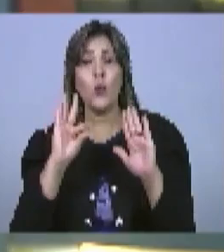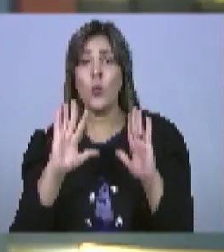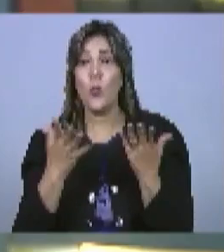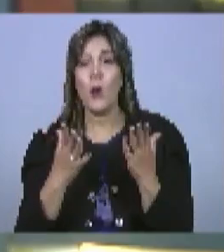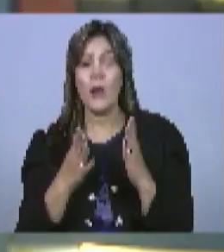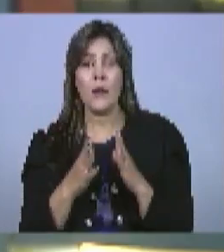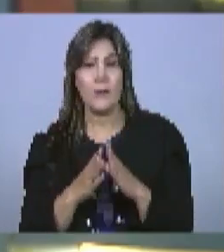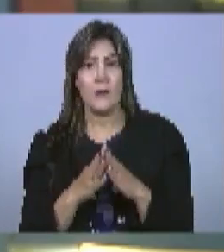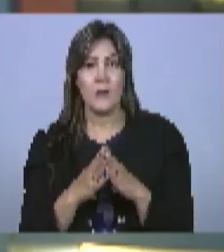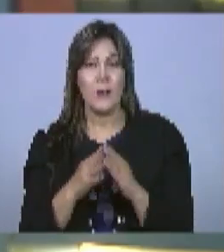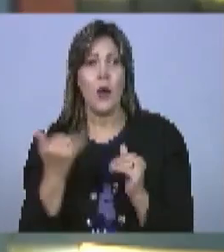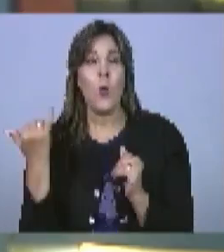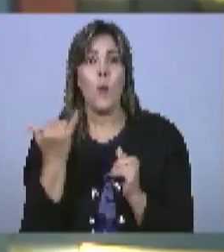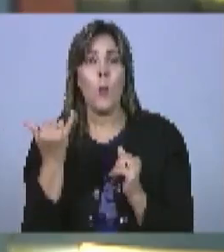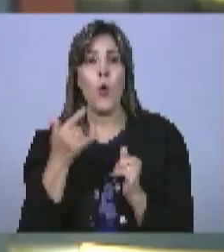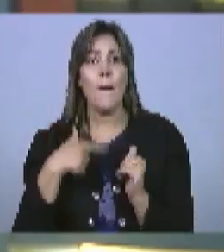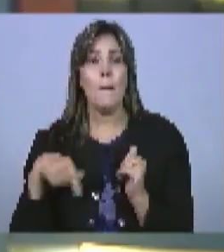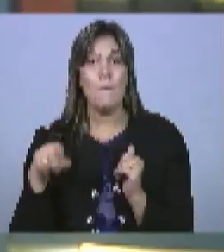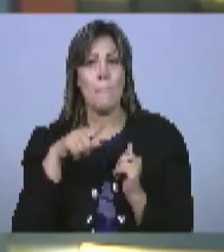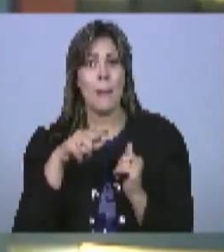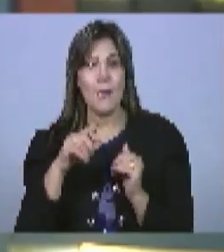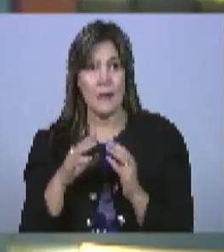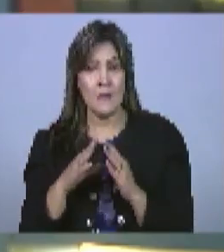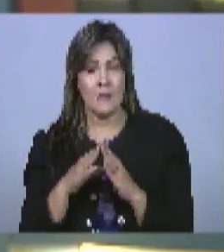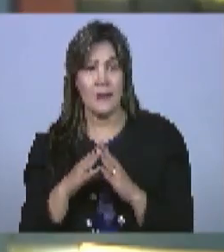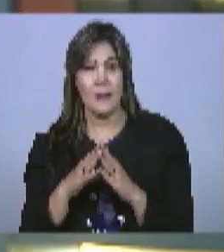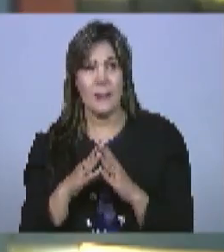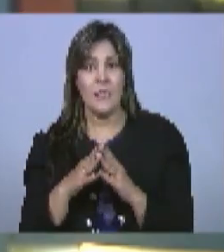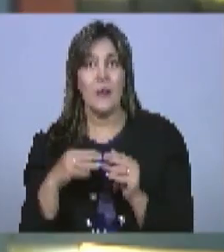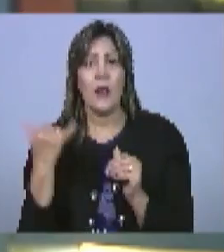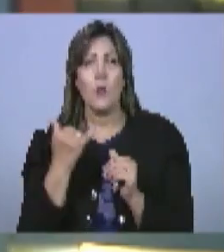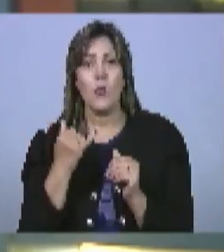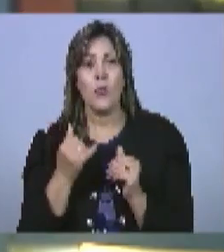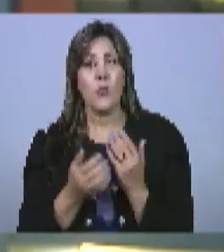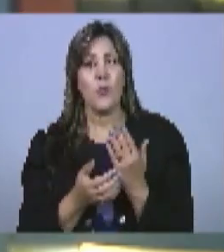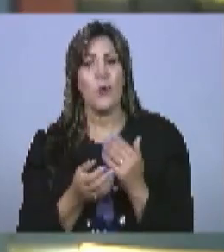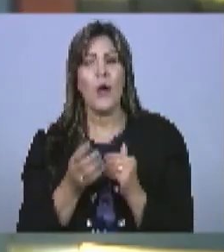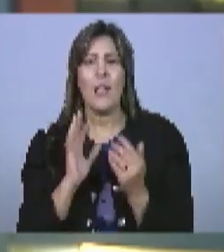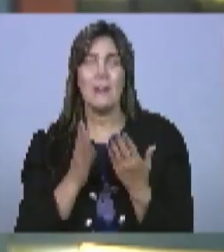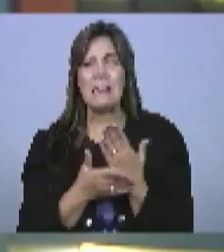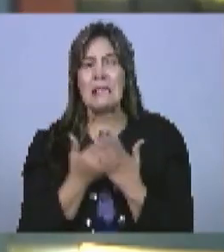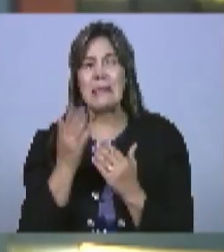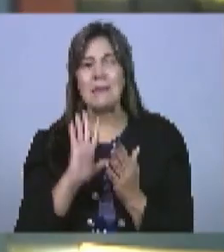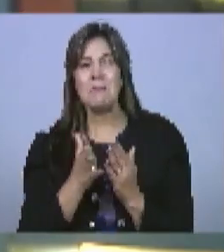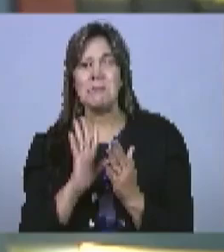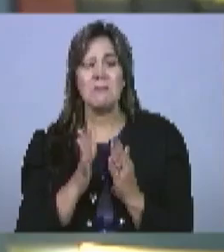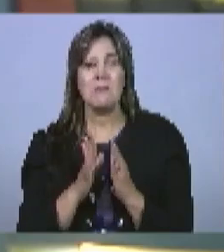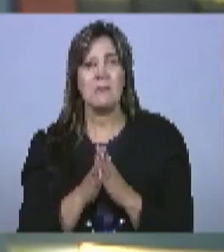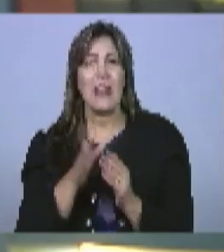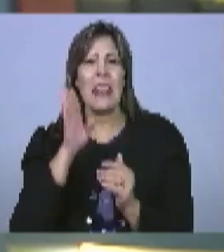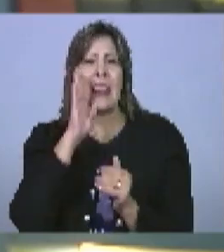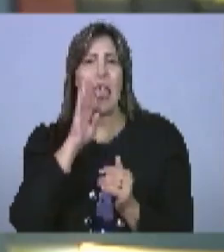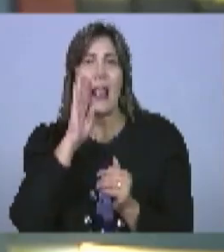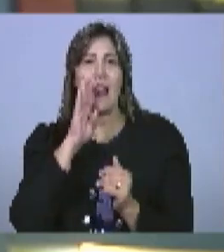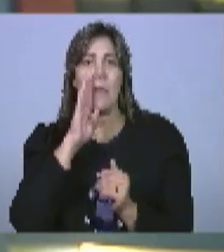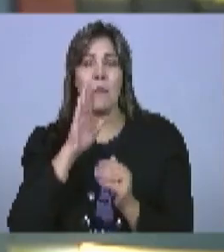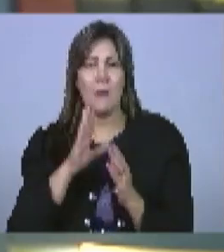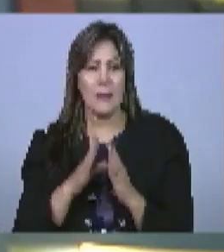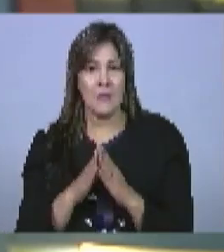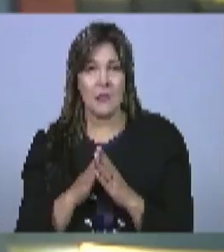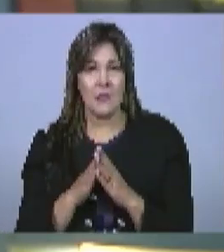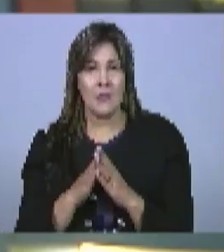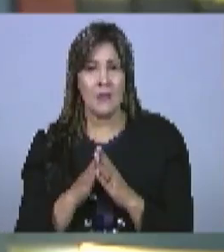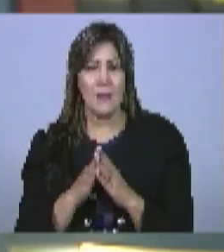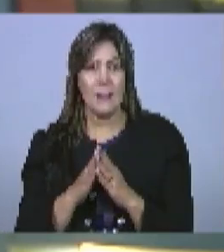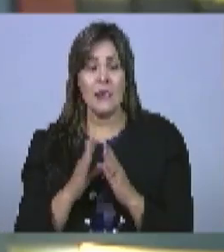ا مهم بالنسبه لنا وموضوع مش جديد هو موضوع التعليم وسبب ان انا